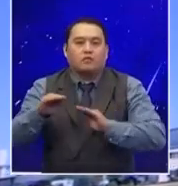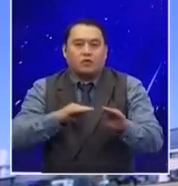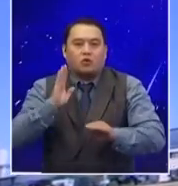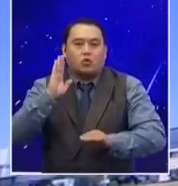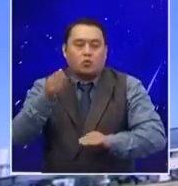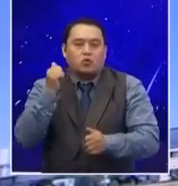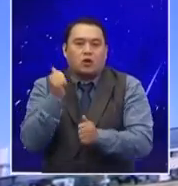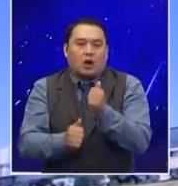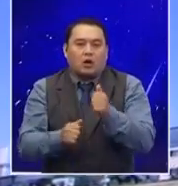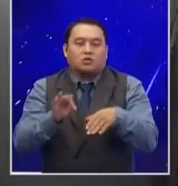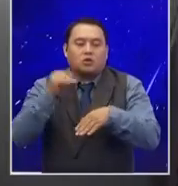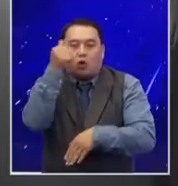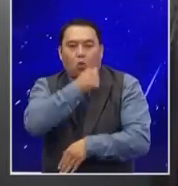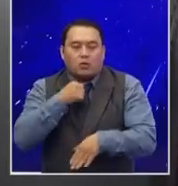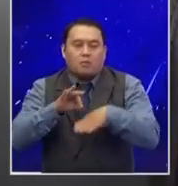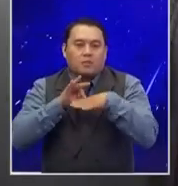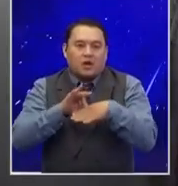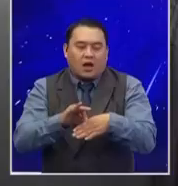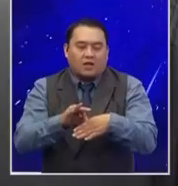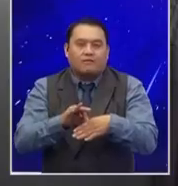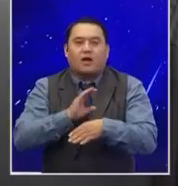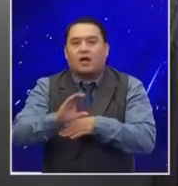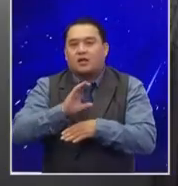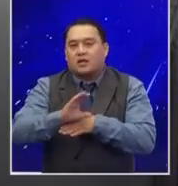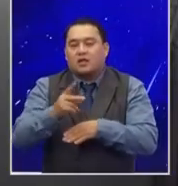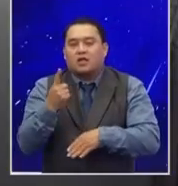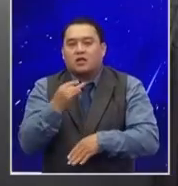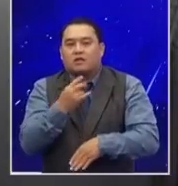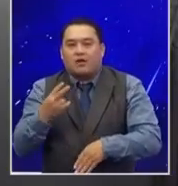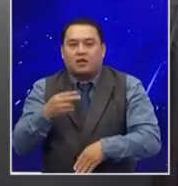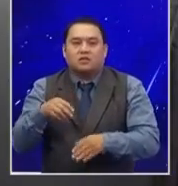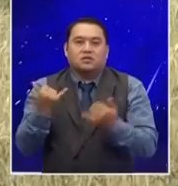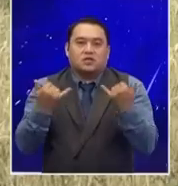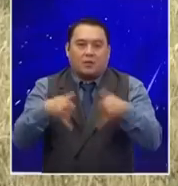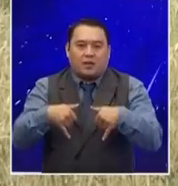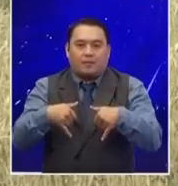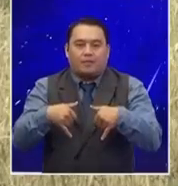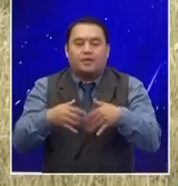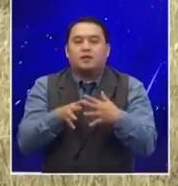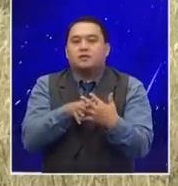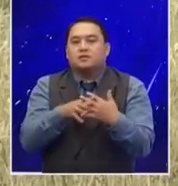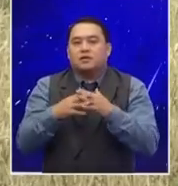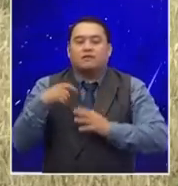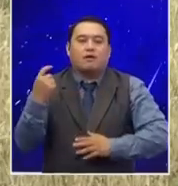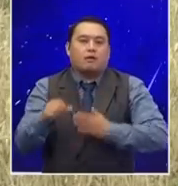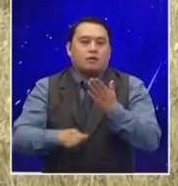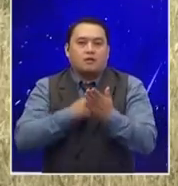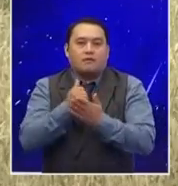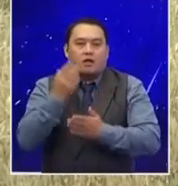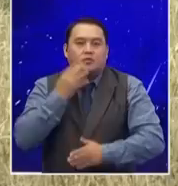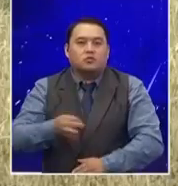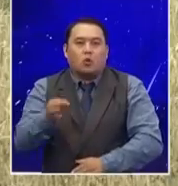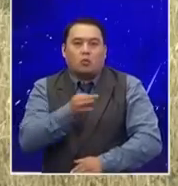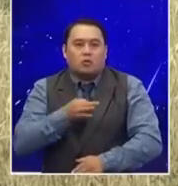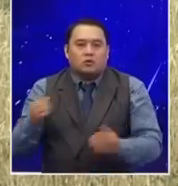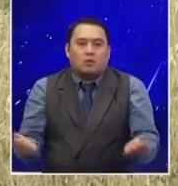будет ежегодно производить 1,2 миллиона тонн цемента. Сельское хозяйство – главный двигатель Алматинской области.